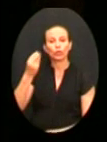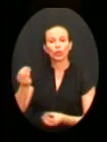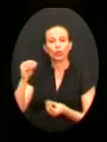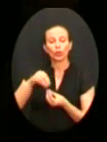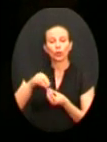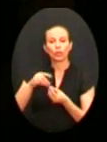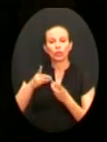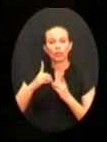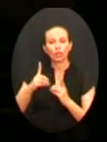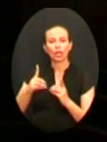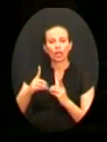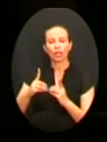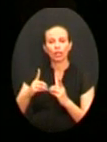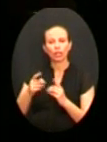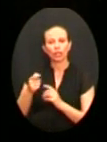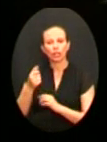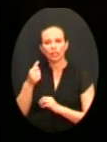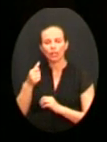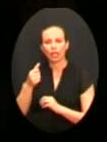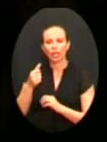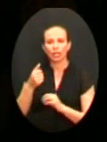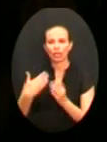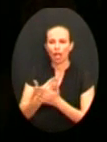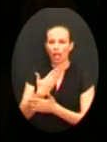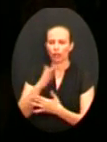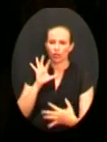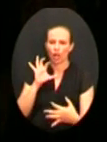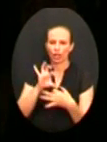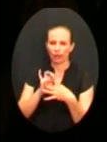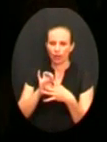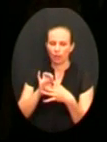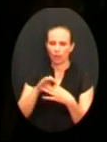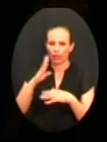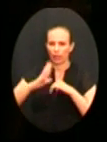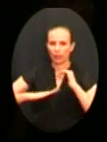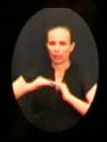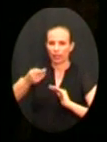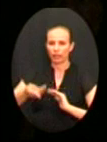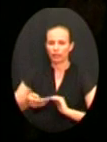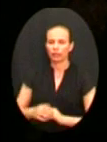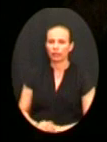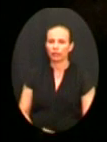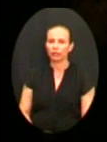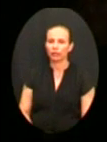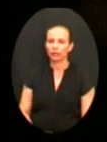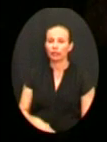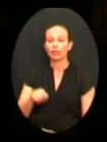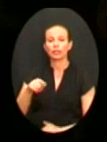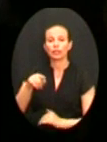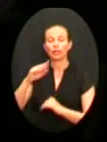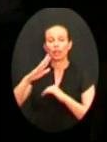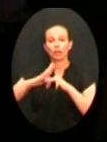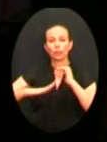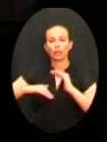אולי קצת מקורית יותר וחדשה יותר להתחבר לבניין הזה. זה בניין